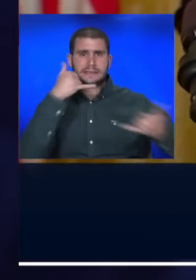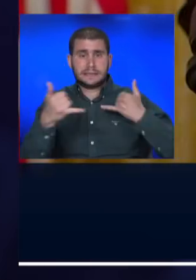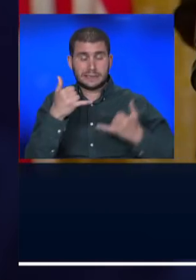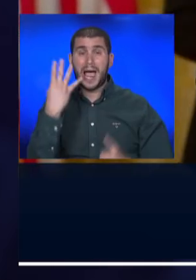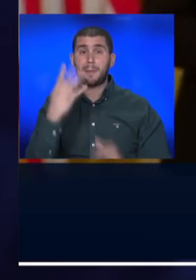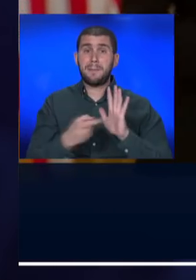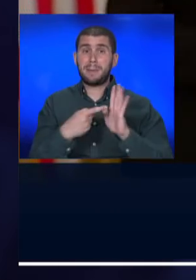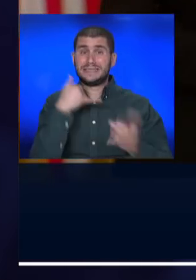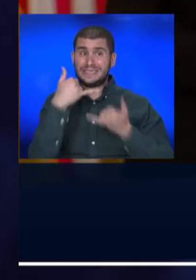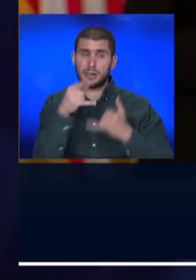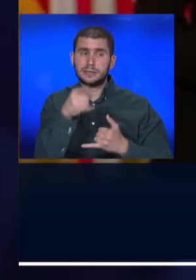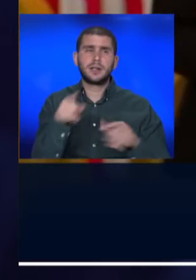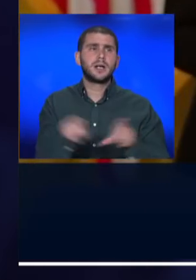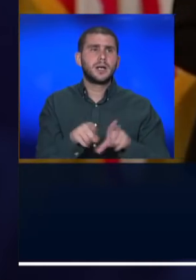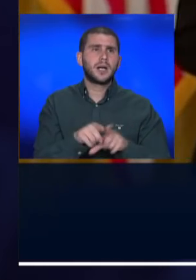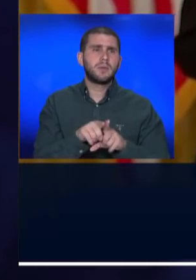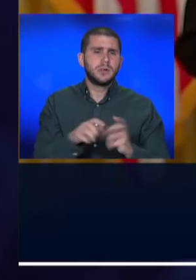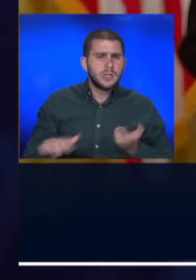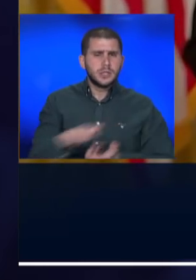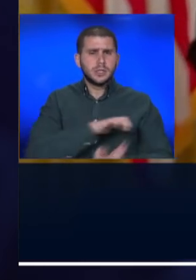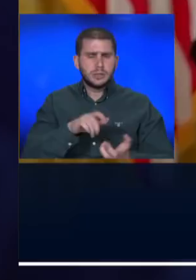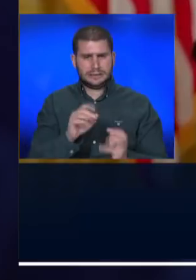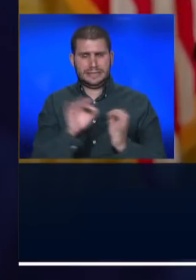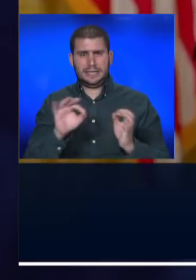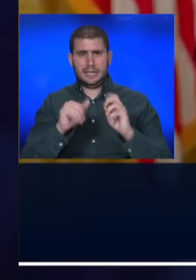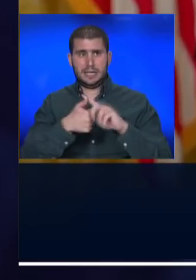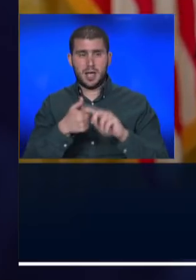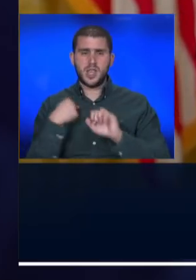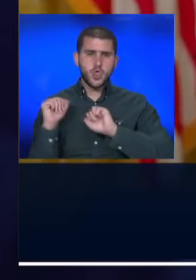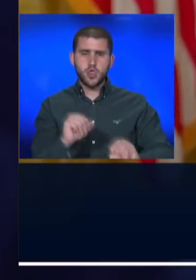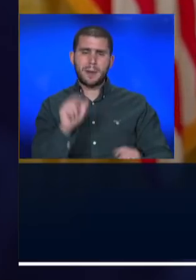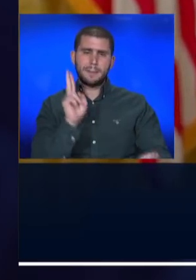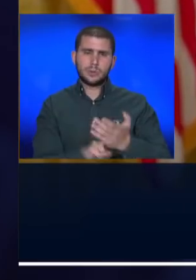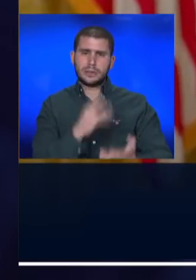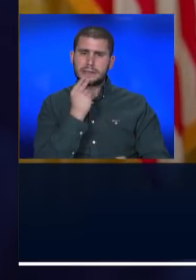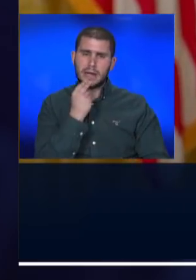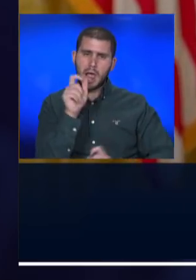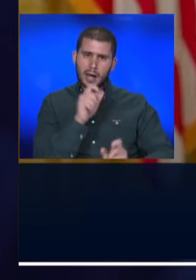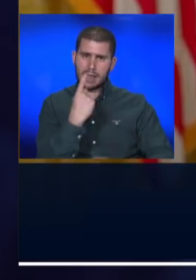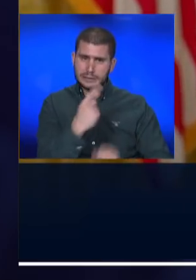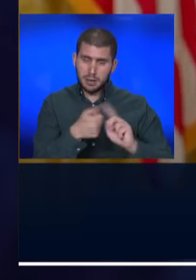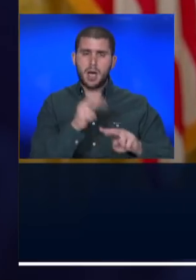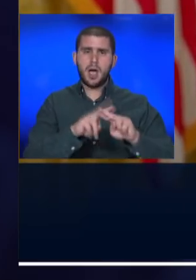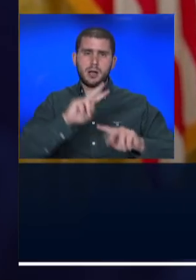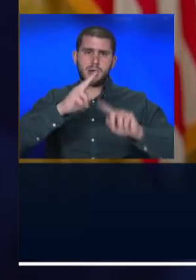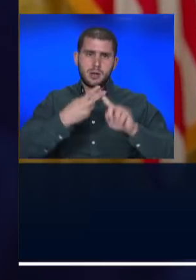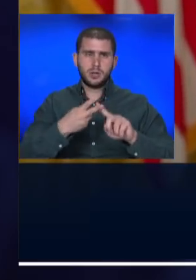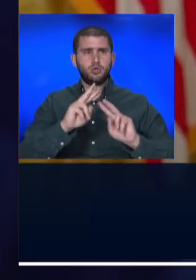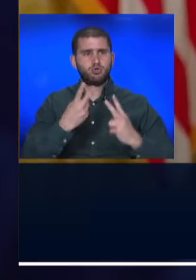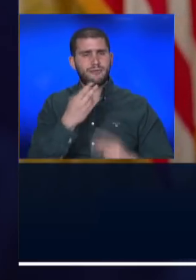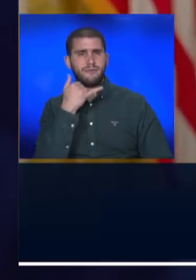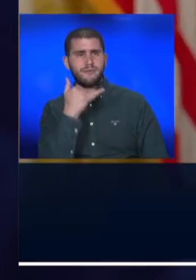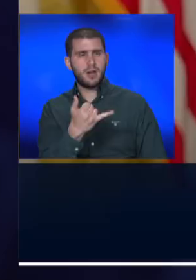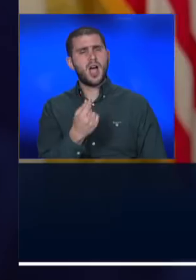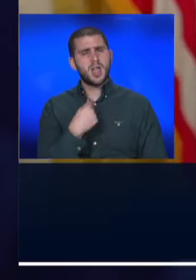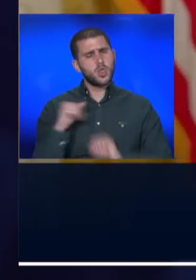בסוג של אסקלציה. זה מתחיל אני תומך בזכותה של ישראל להגנה עצמית, ואז זה ממשיך עם עוד שפיל של אני תומך בזכותה של ישראל